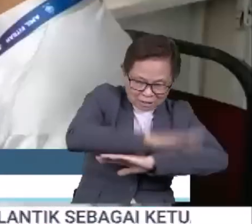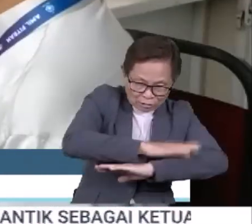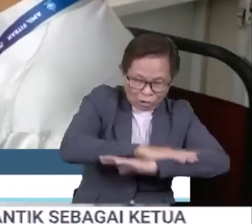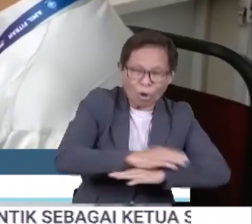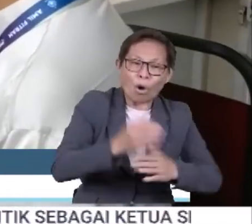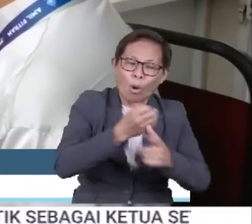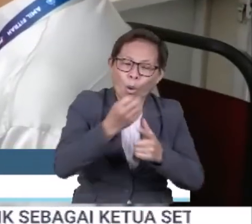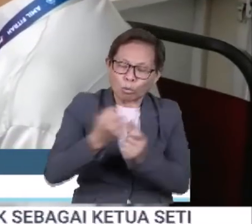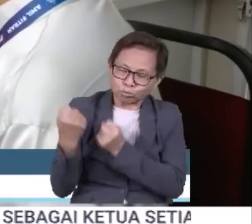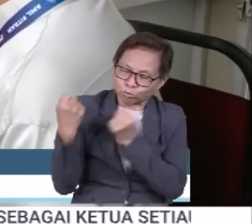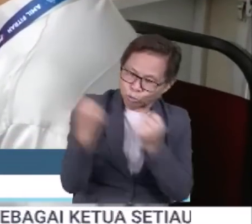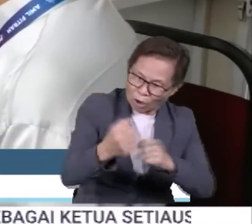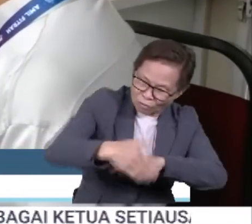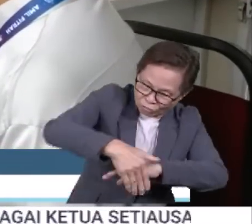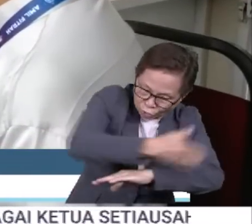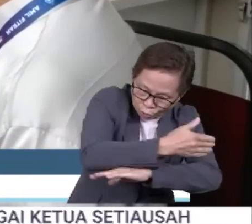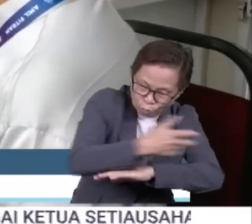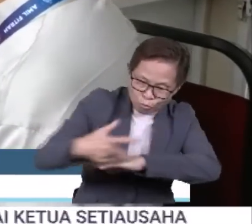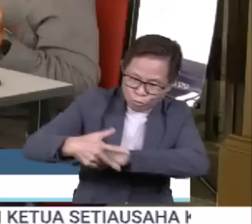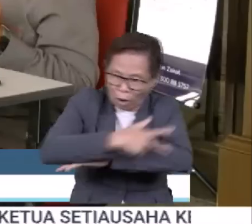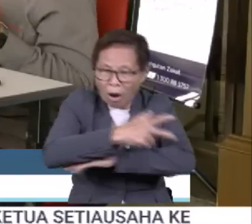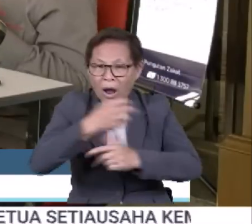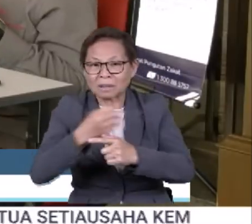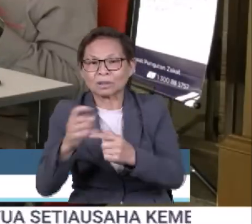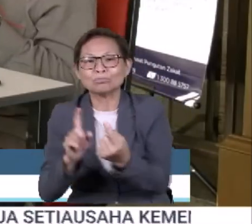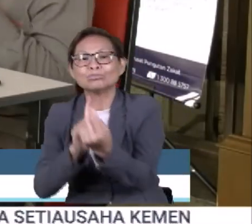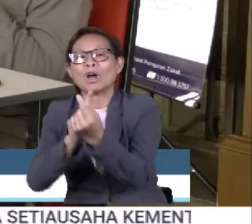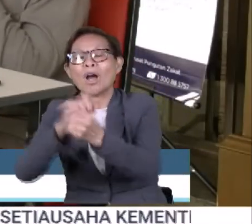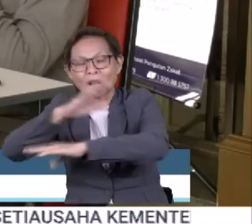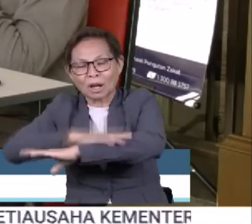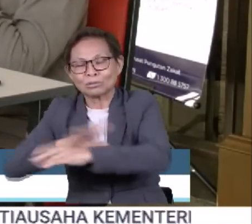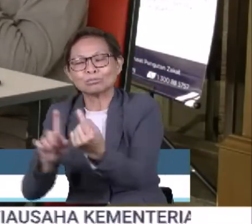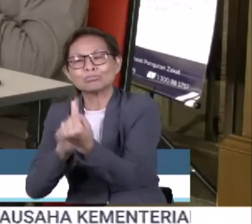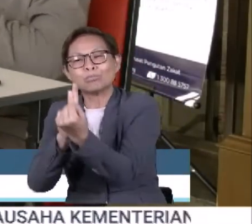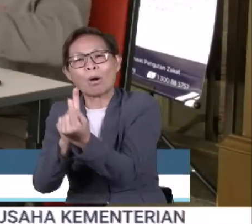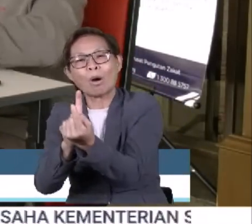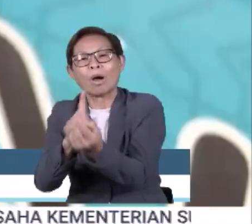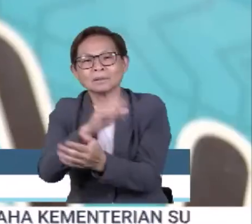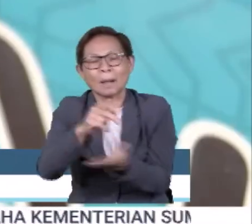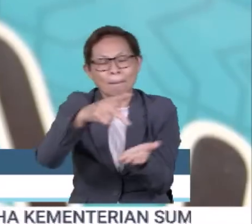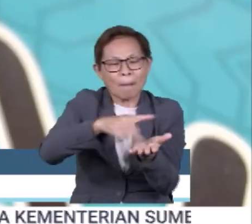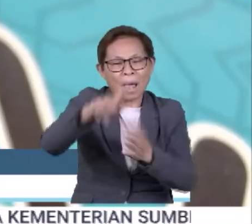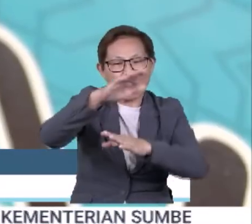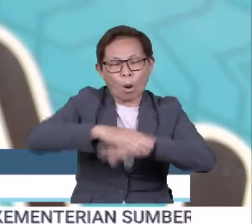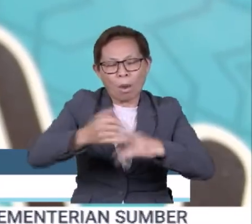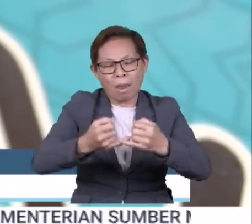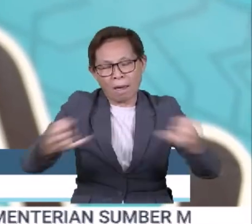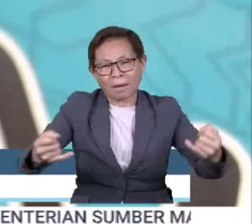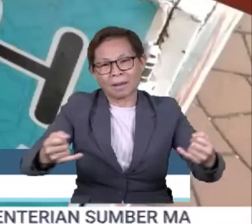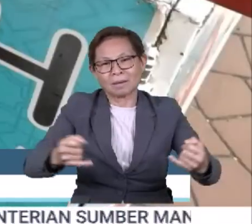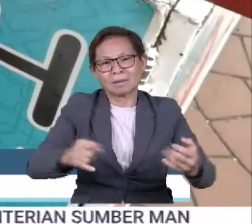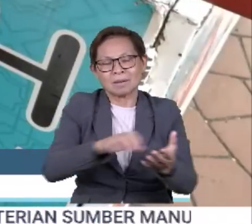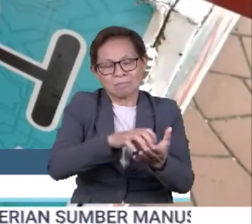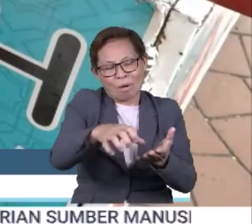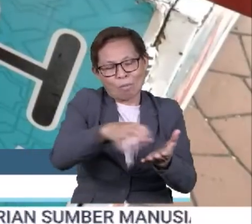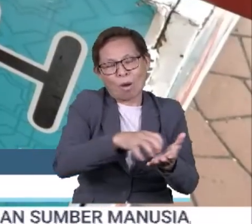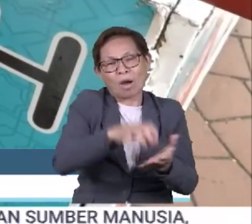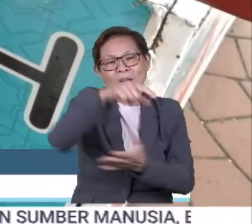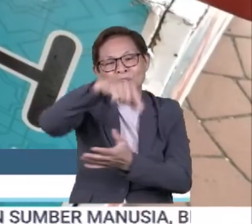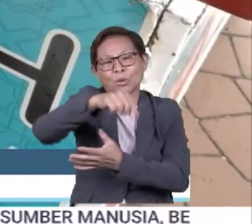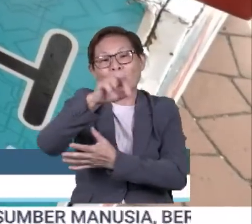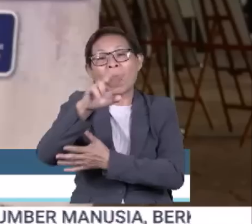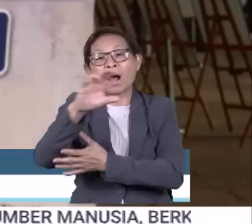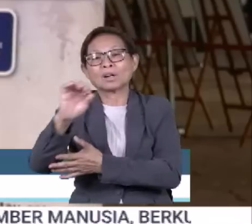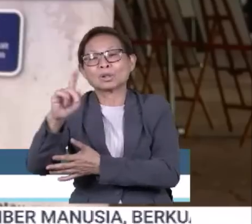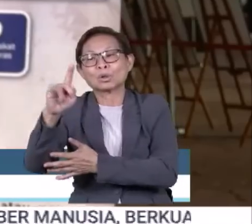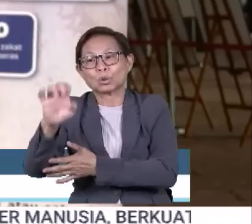drive-thru ataupun pandu lalu, kemudian kaunter secara bersemuka dan juga bayaran secara online melalui imbasan QR code lah.